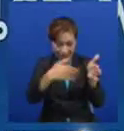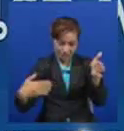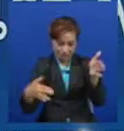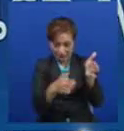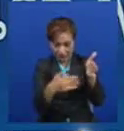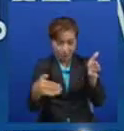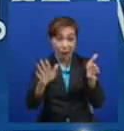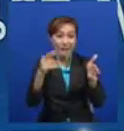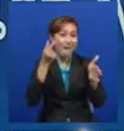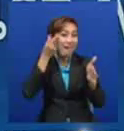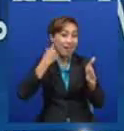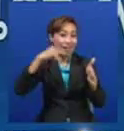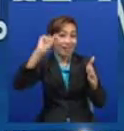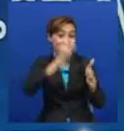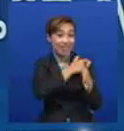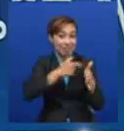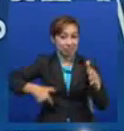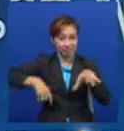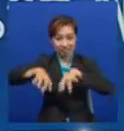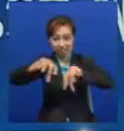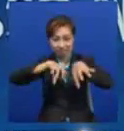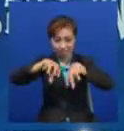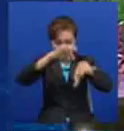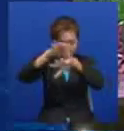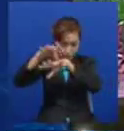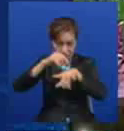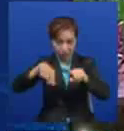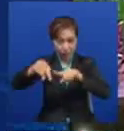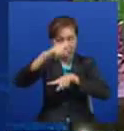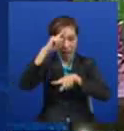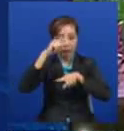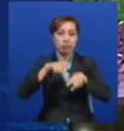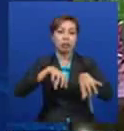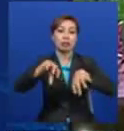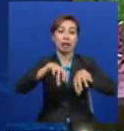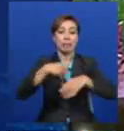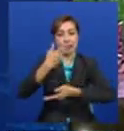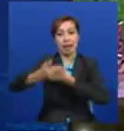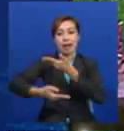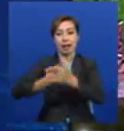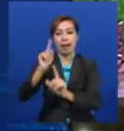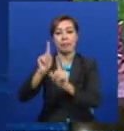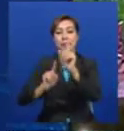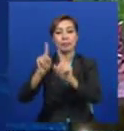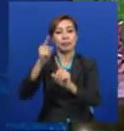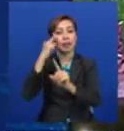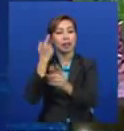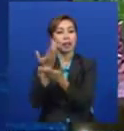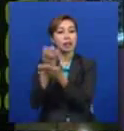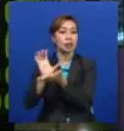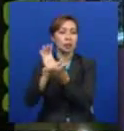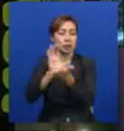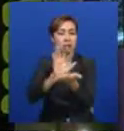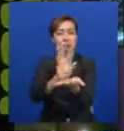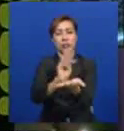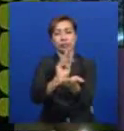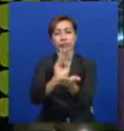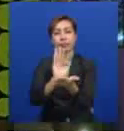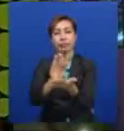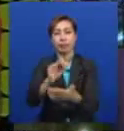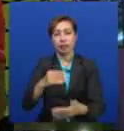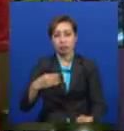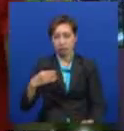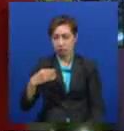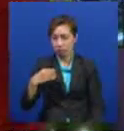พระวรราชาทินัดดามาศเพื่อประธานให้ประมูลหารายได้ร่วมสมทบทุนมูลนิธิจุฬาภรณ์และส่วนจัดแสด